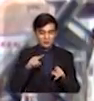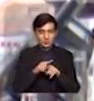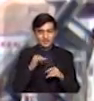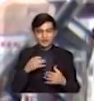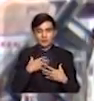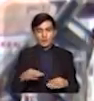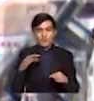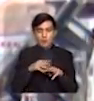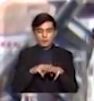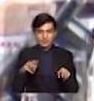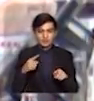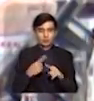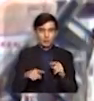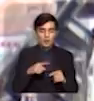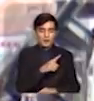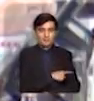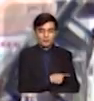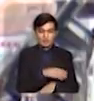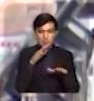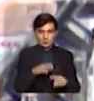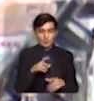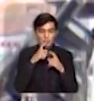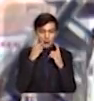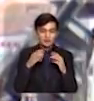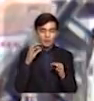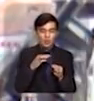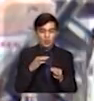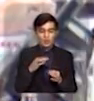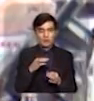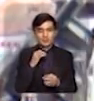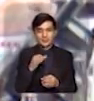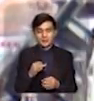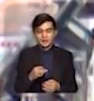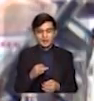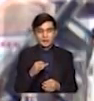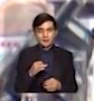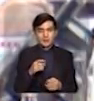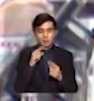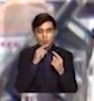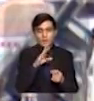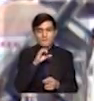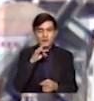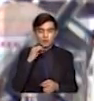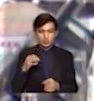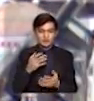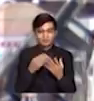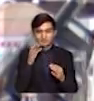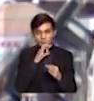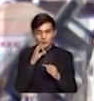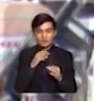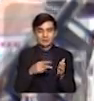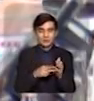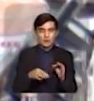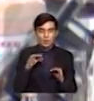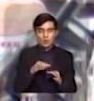сақтау министрлігі кейбір дәріханаларда медициналық маска және вирусқа қарсы препараттардың бағасын